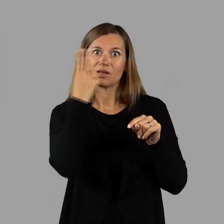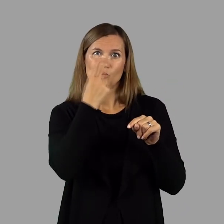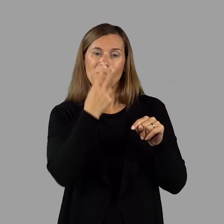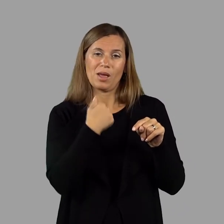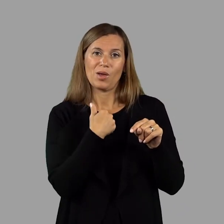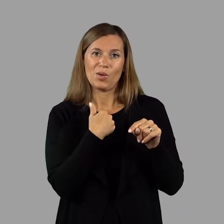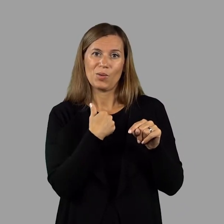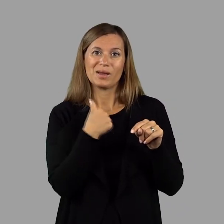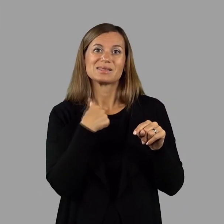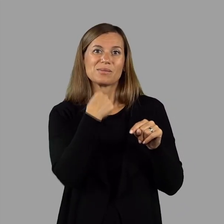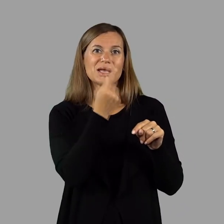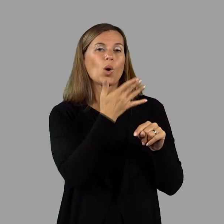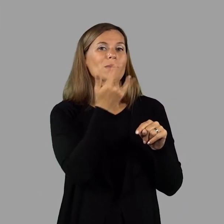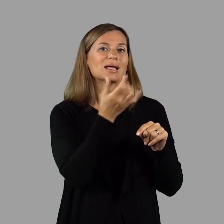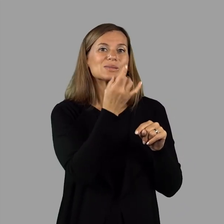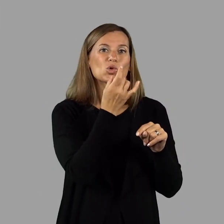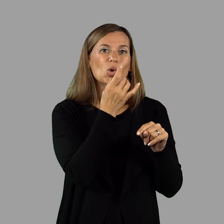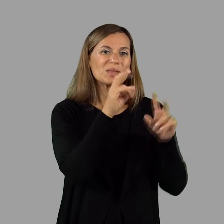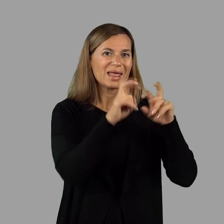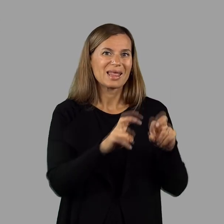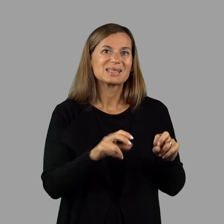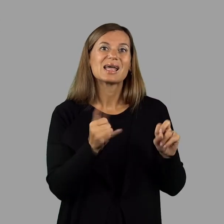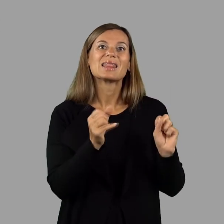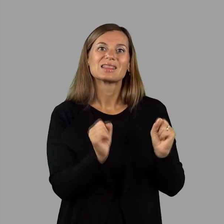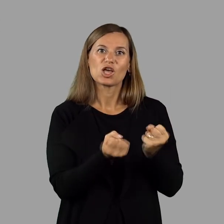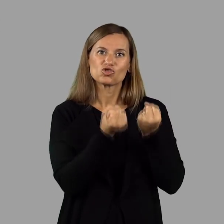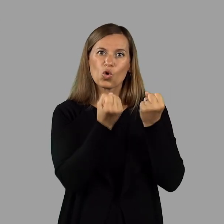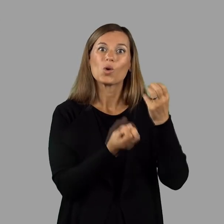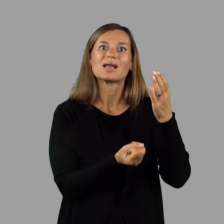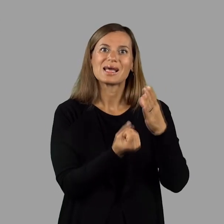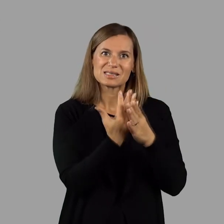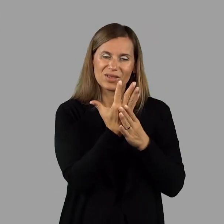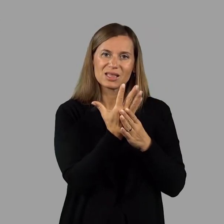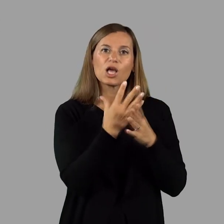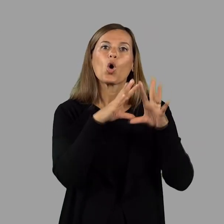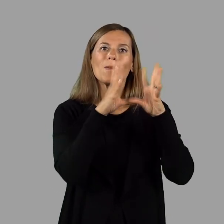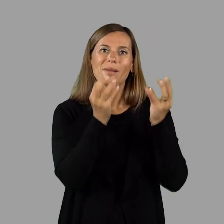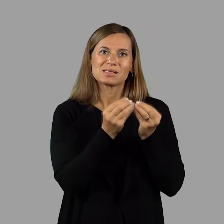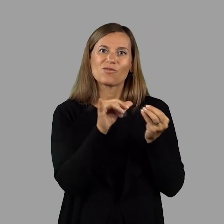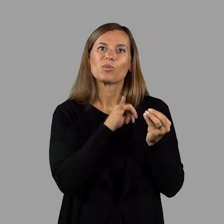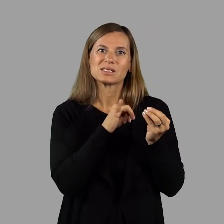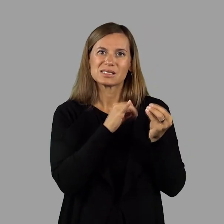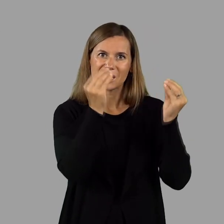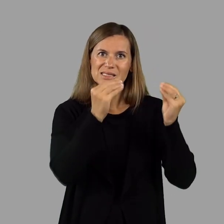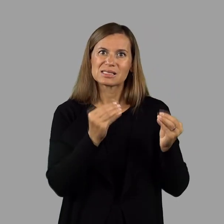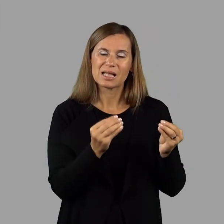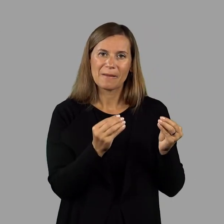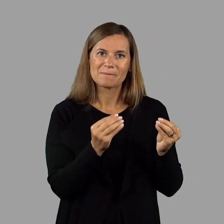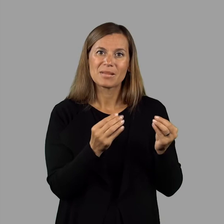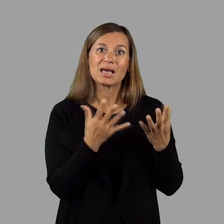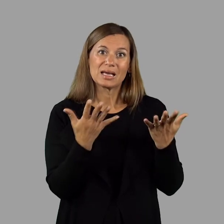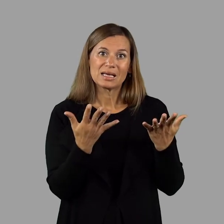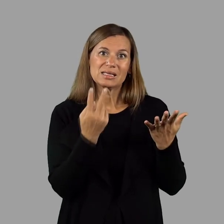me razumel, ker jaz sem rekel, brez podrobne analize je težko razviti kompleksne informacijske sisteme.